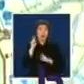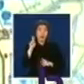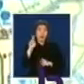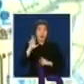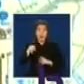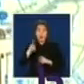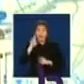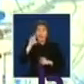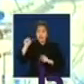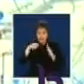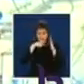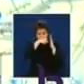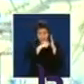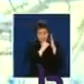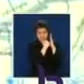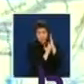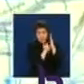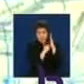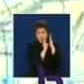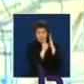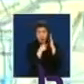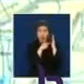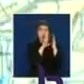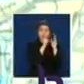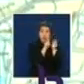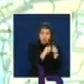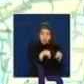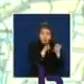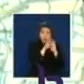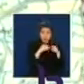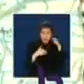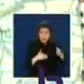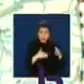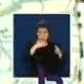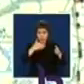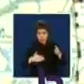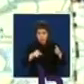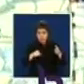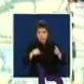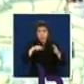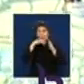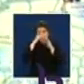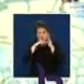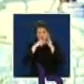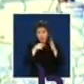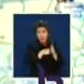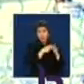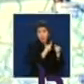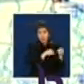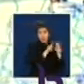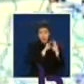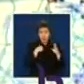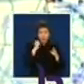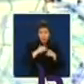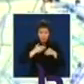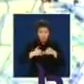ซึ่งเป็นคลองที่เชื่อมต่อจากศาลายาจังหวัดนครปฐมทั้งนี้ก็ได้มีการสั่งการให้ขยายฐานและเพิ่มความสูง